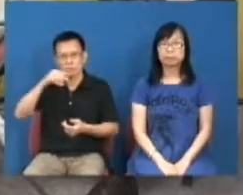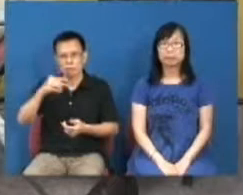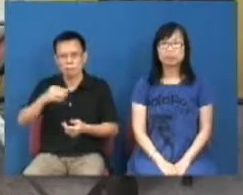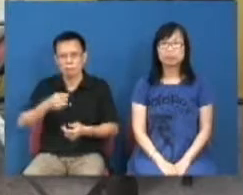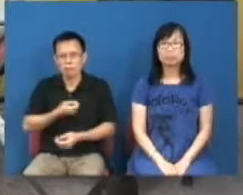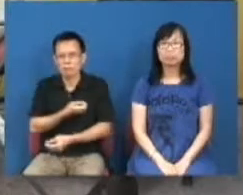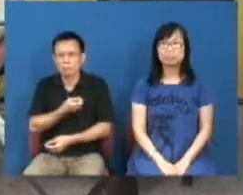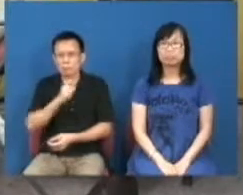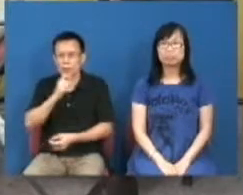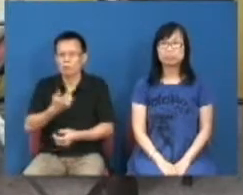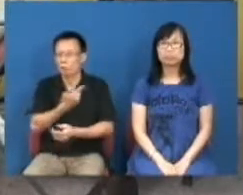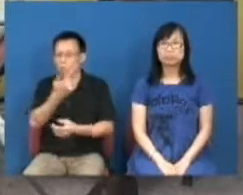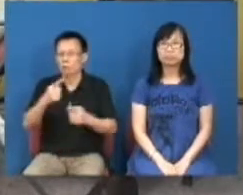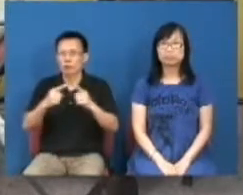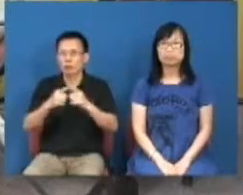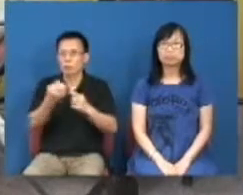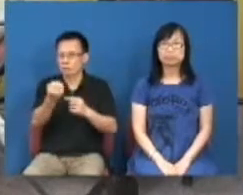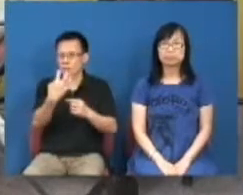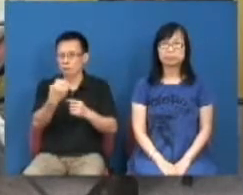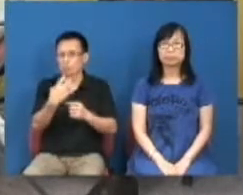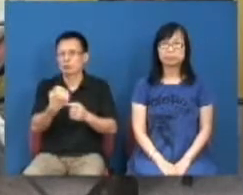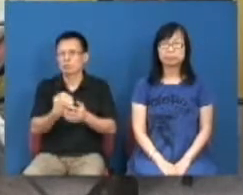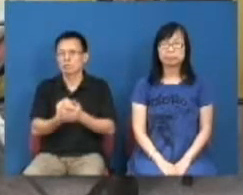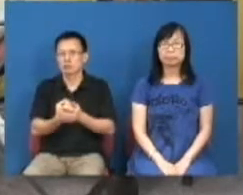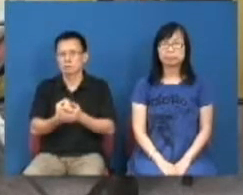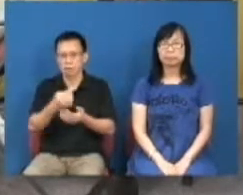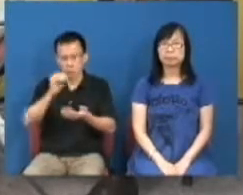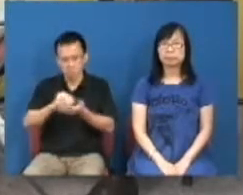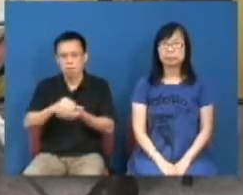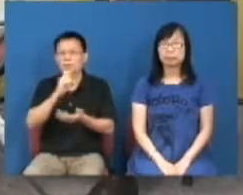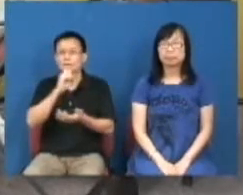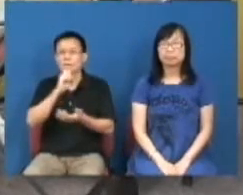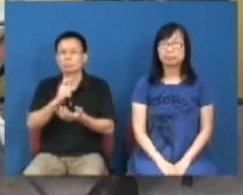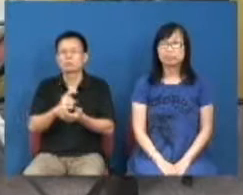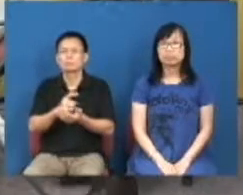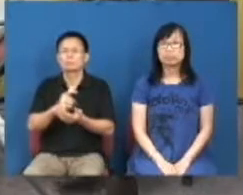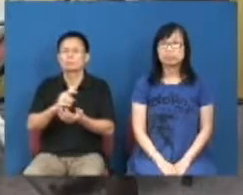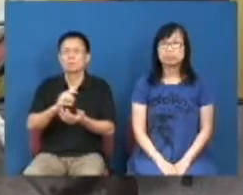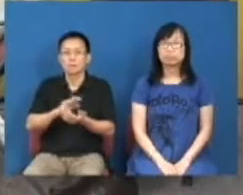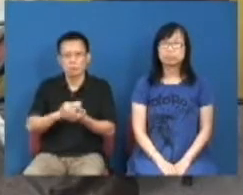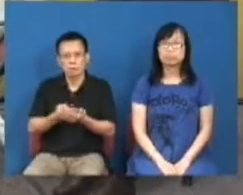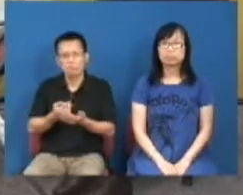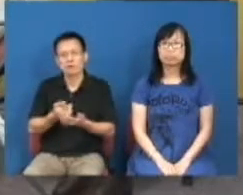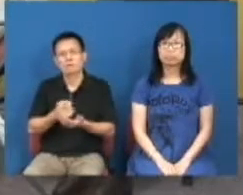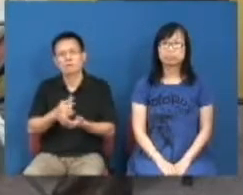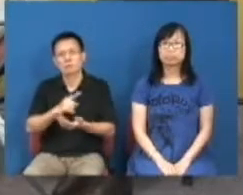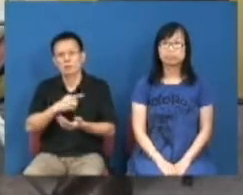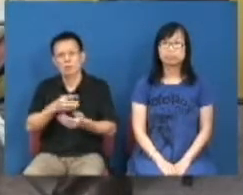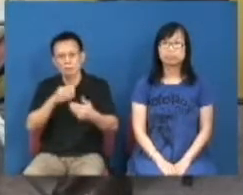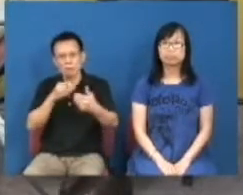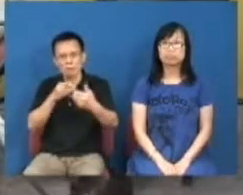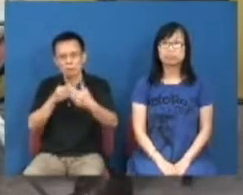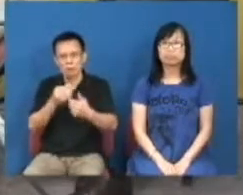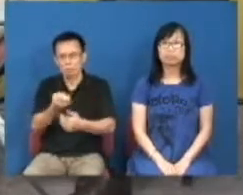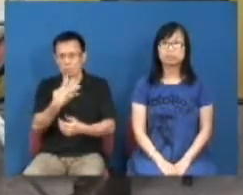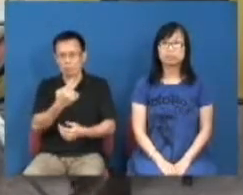都有好多人，去提醒我哋嘅，一定會有噶。但問題就係話，我哋對於嗰啲提醒我哋嘅